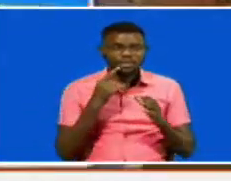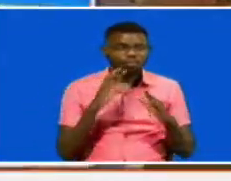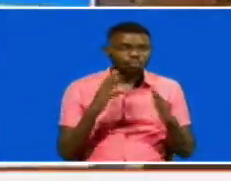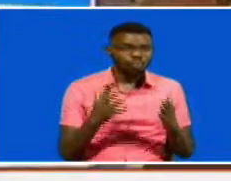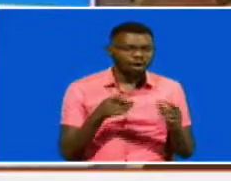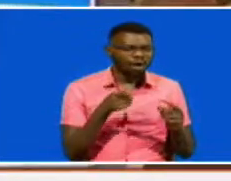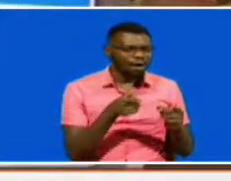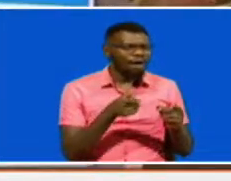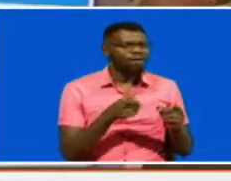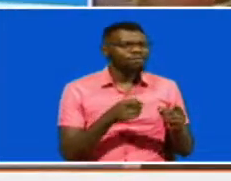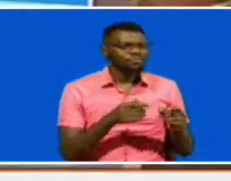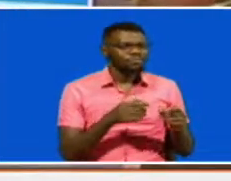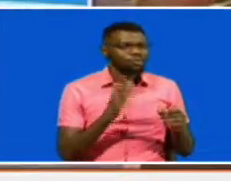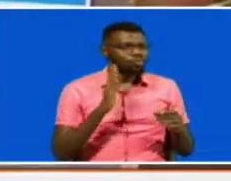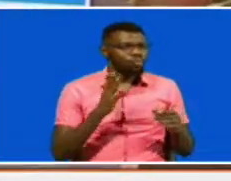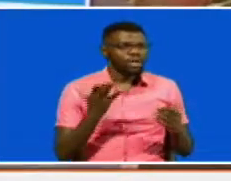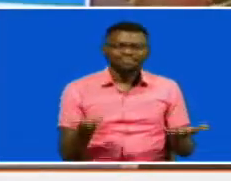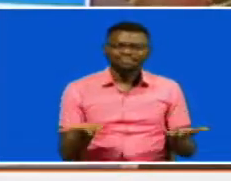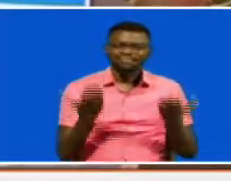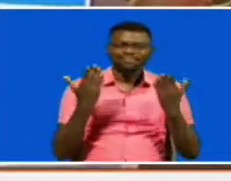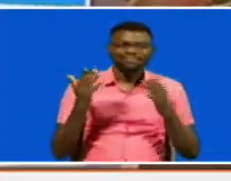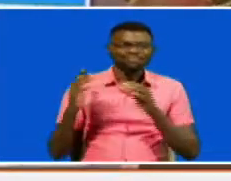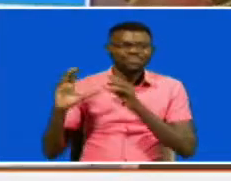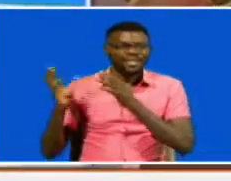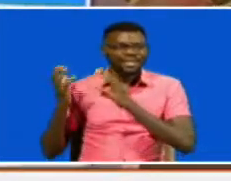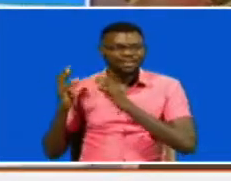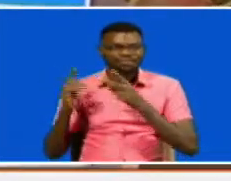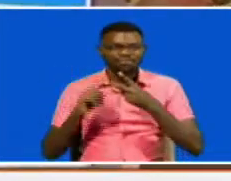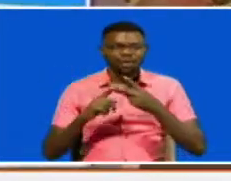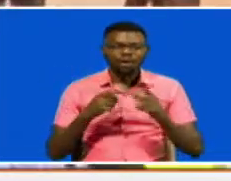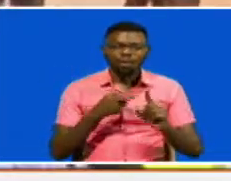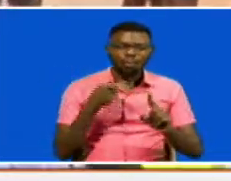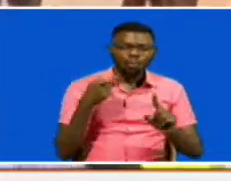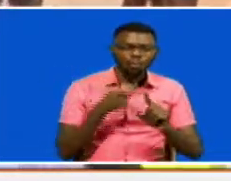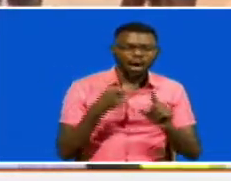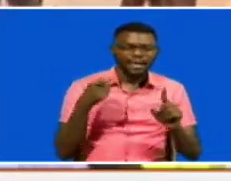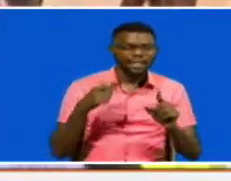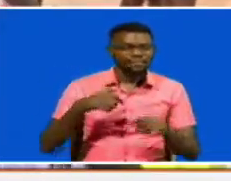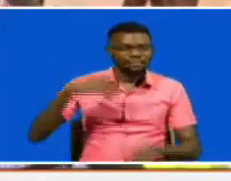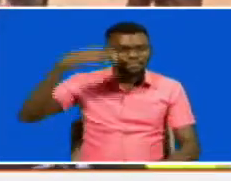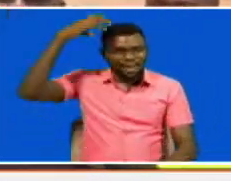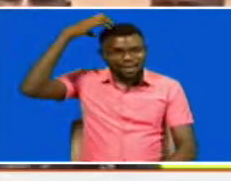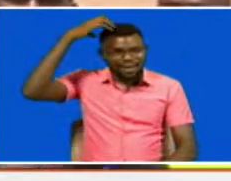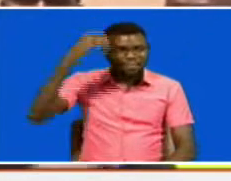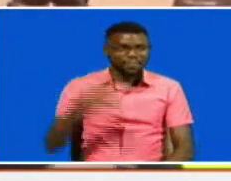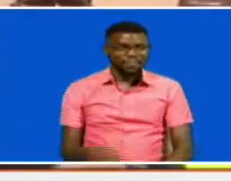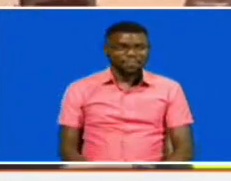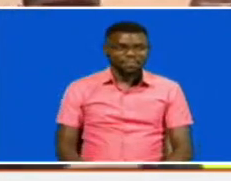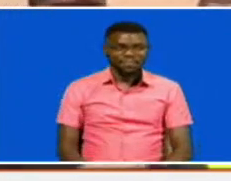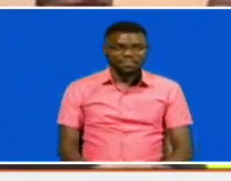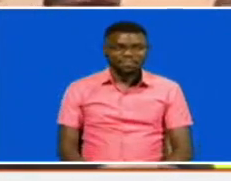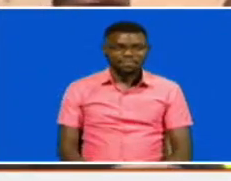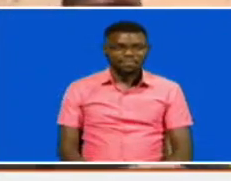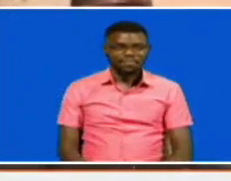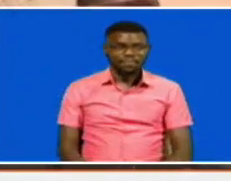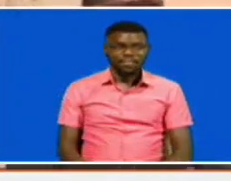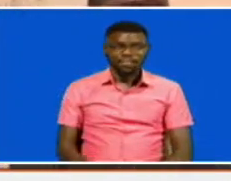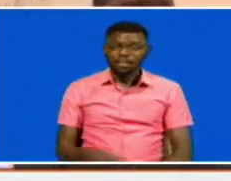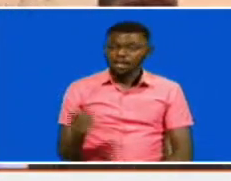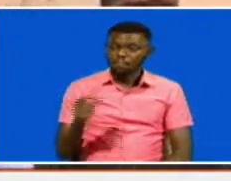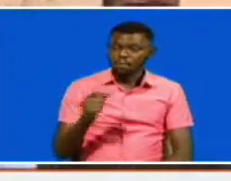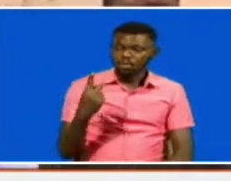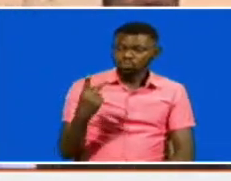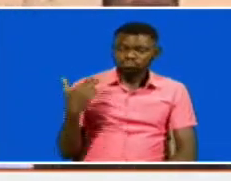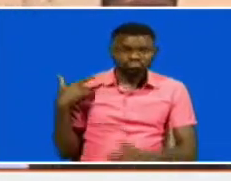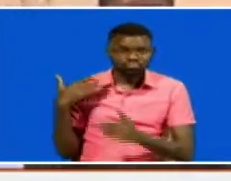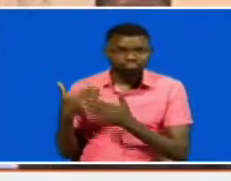itafufuka tena katika kaunti za Kilifi, Kwale na Lamu. Leo katika miezi miwili hii nimepitia viwanda viwili vya